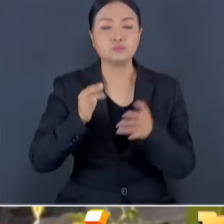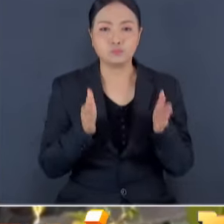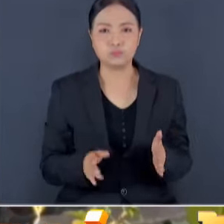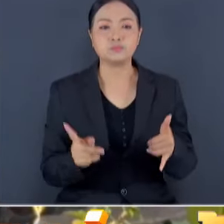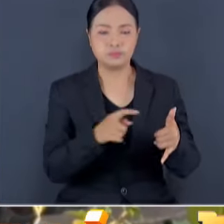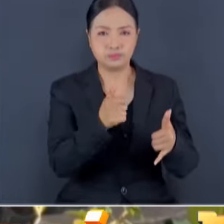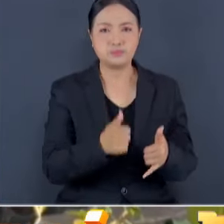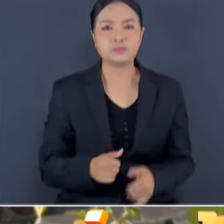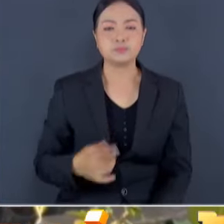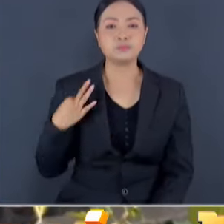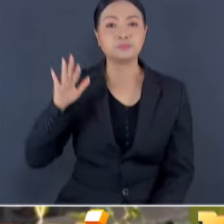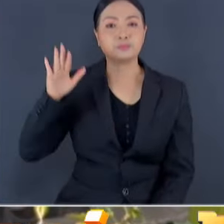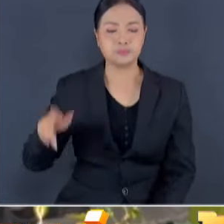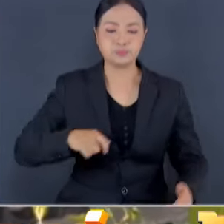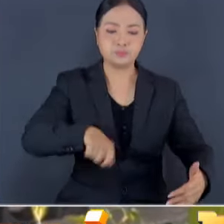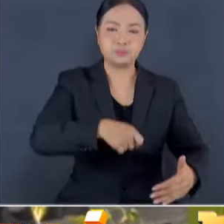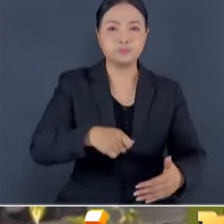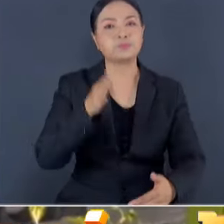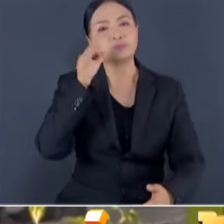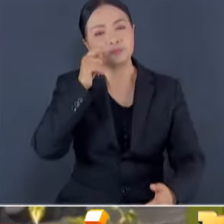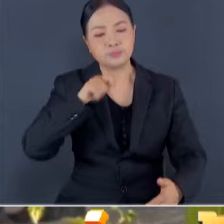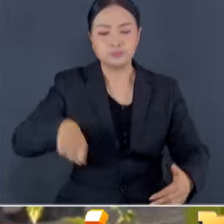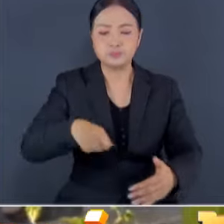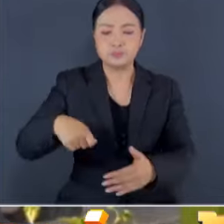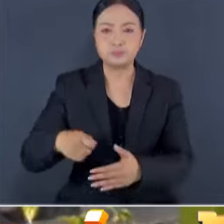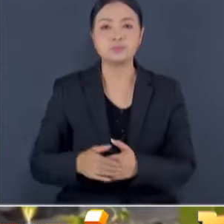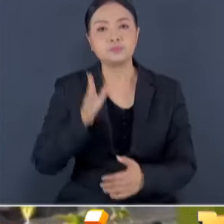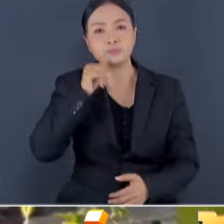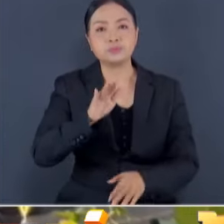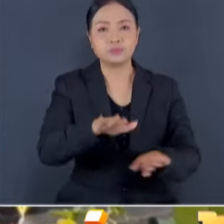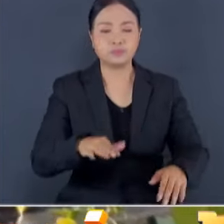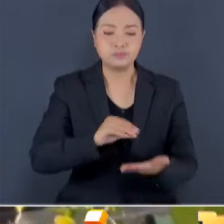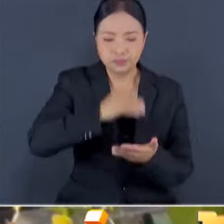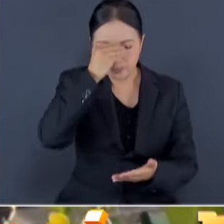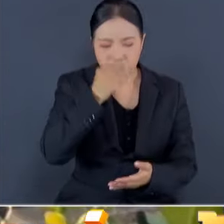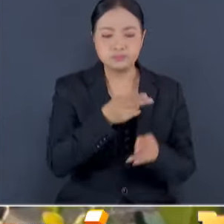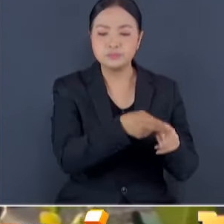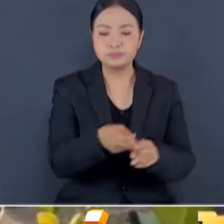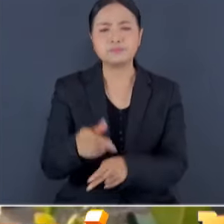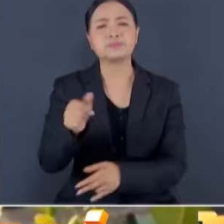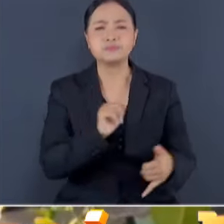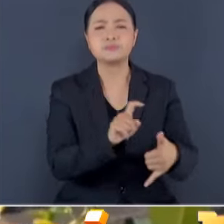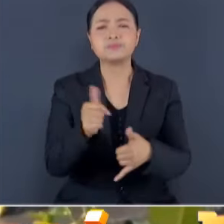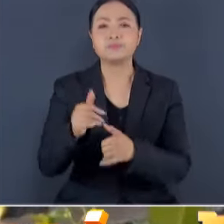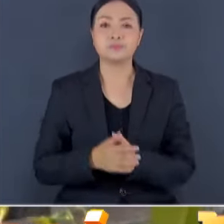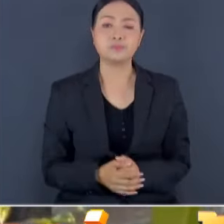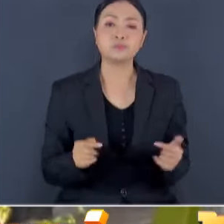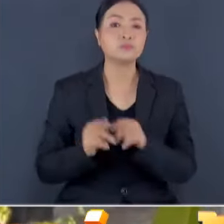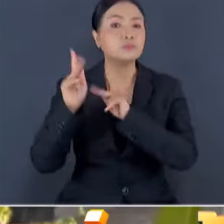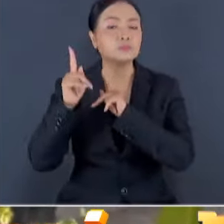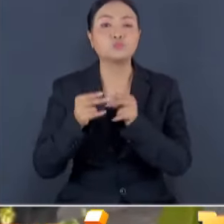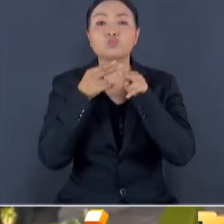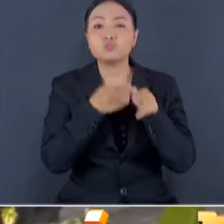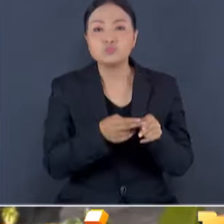คือแม่ครัวจิตอาสารวมทั้งผู้ปกครองของเด็กรวมทั้งตัวนักเรียนก็ได้ค่ะเพราะว่าในข่าวจะมี